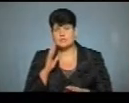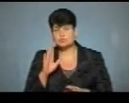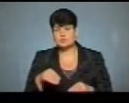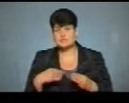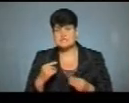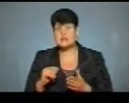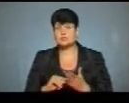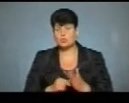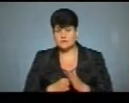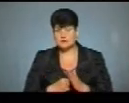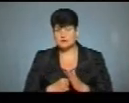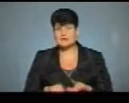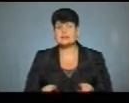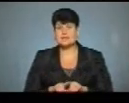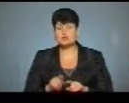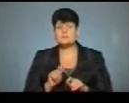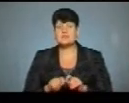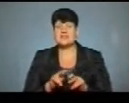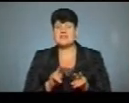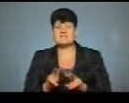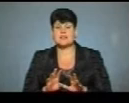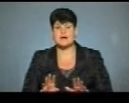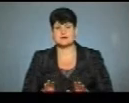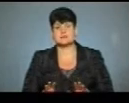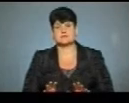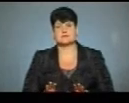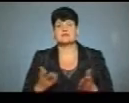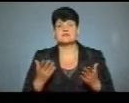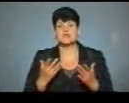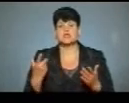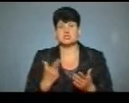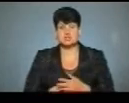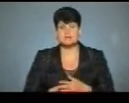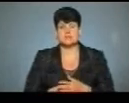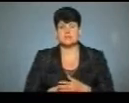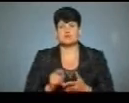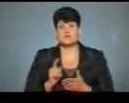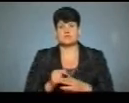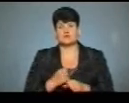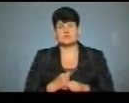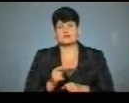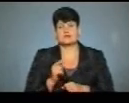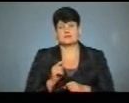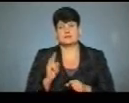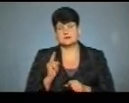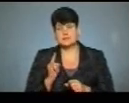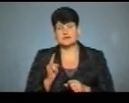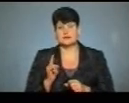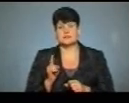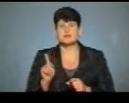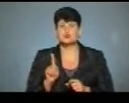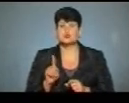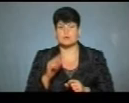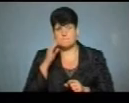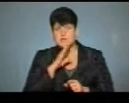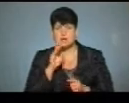довідки, також перевіряється, які щеплення ще повинна доробити та чи інша дитина, і на що батьки